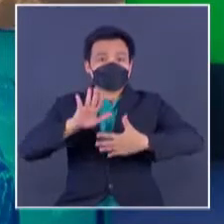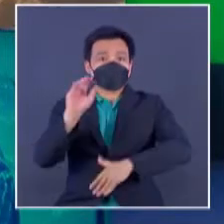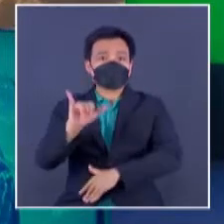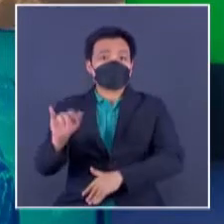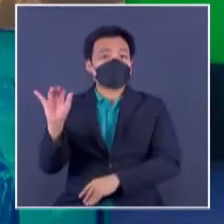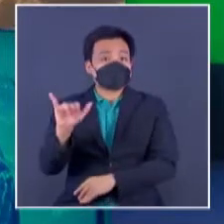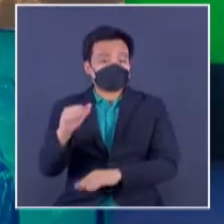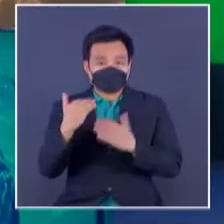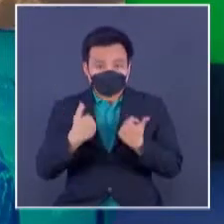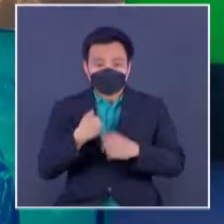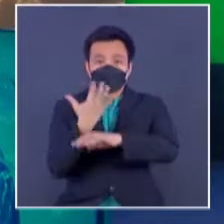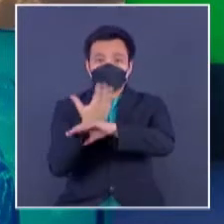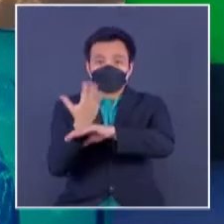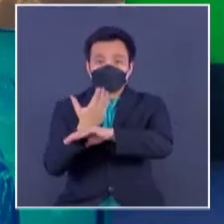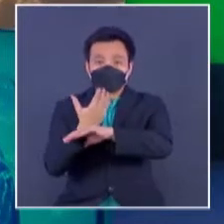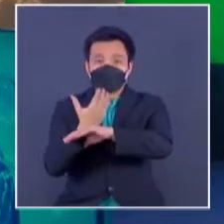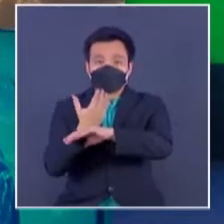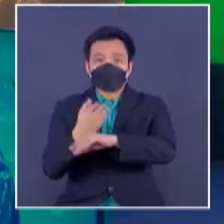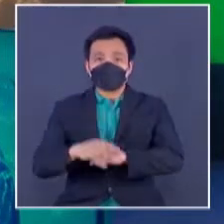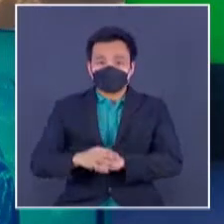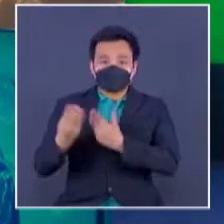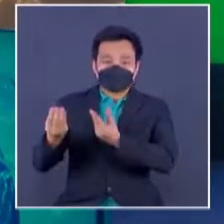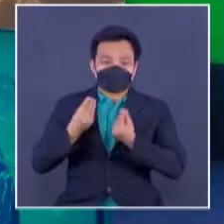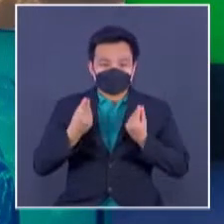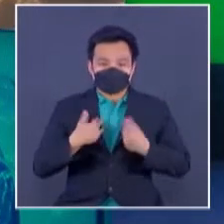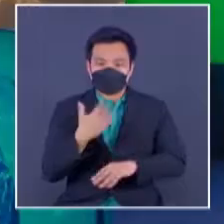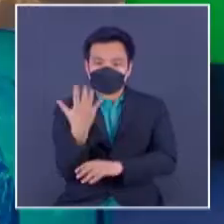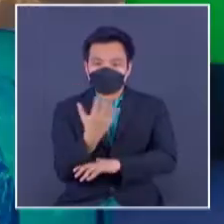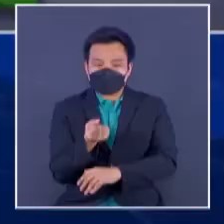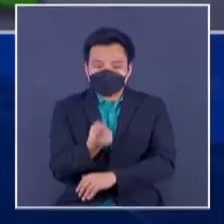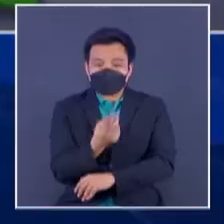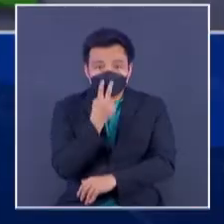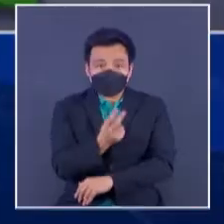ทธิ์ในการถ่ายทอดมาจากบริษัทโลโก้ทีวีให้พวกเราได้ชมกันถึงที่บ้านเลยทีเดียวครับ